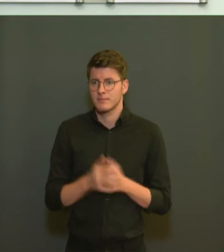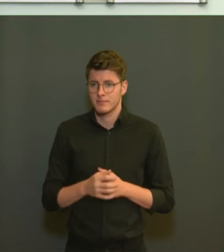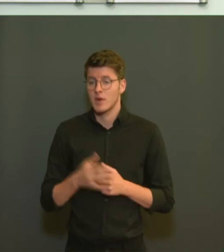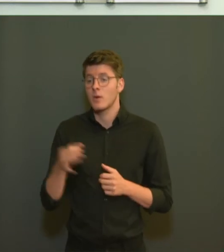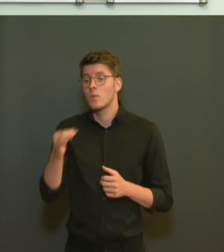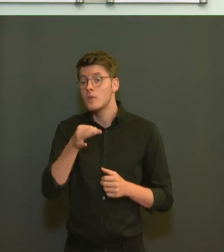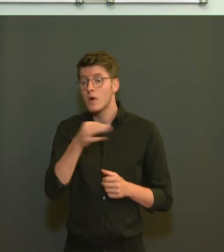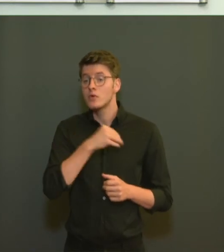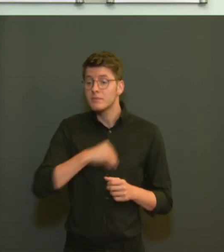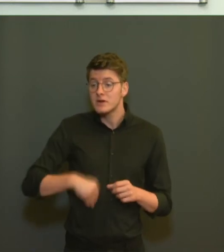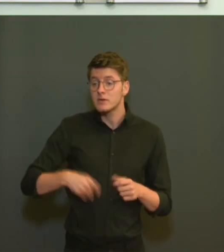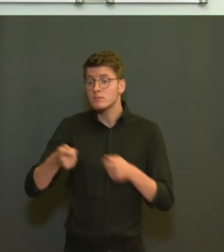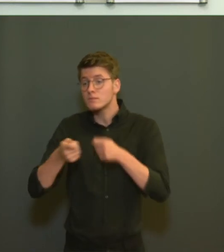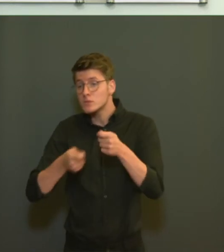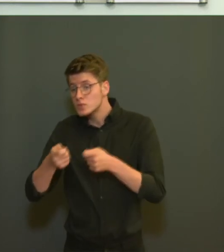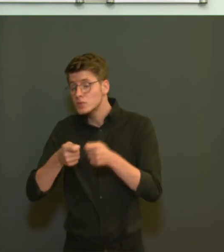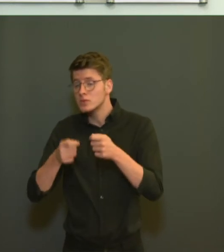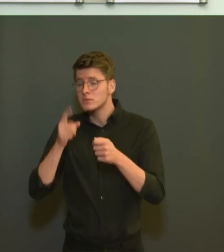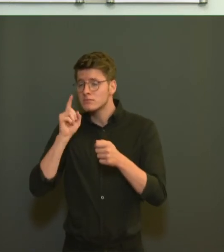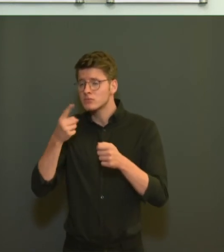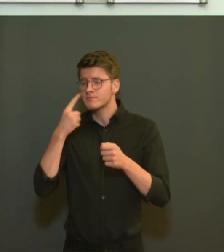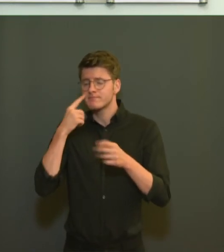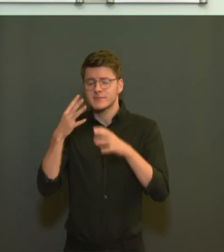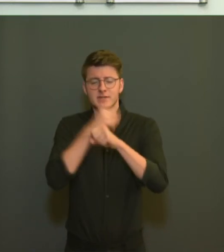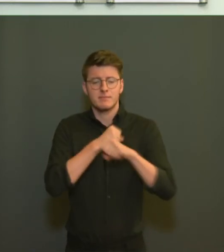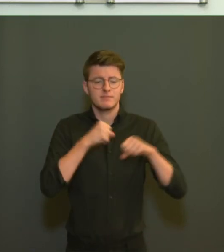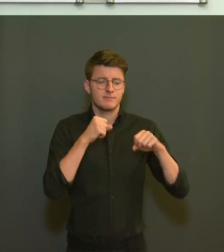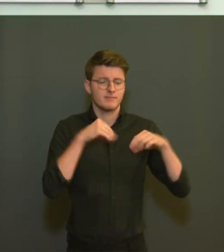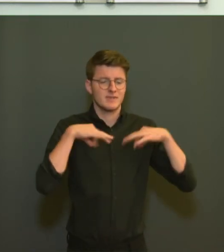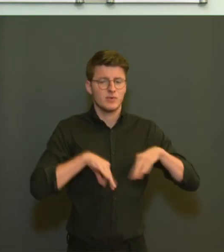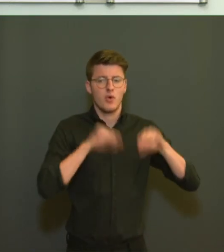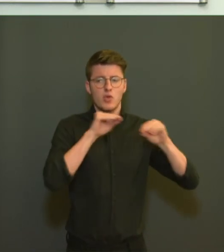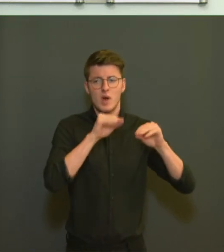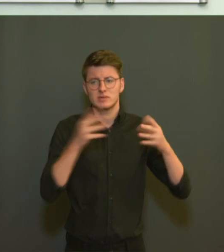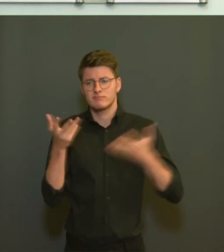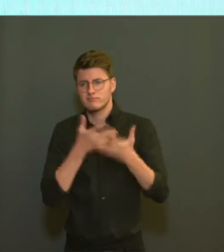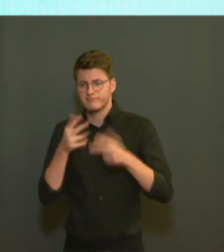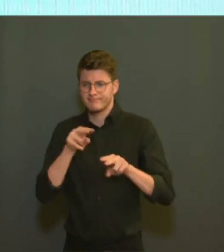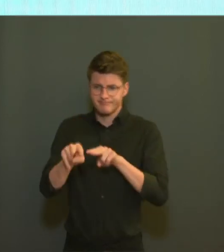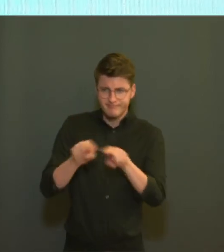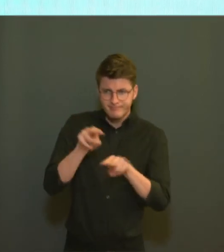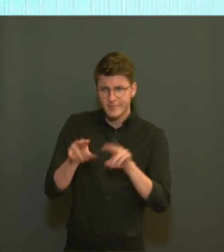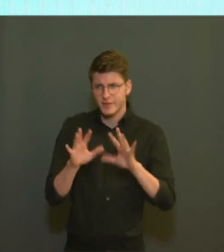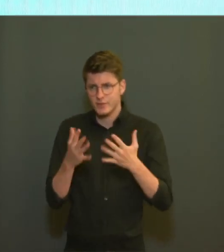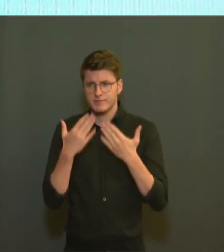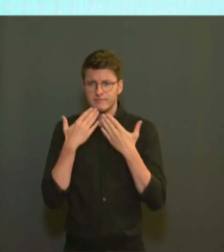met de minister van Onderwijs. Dank u voor uw aandacht.